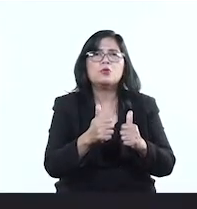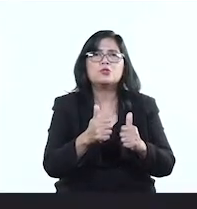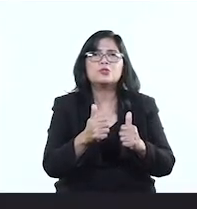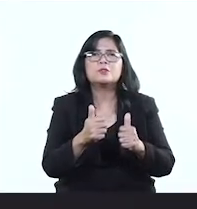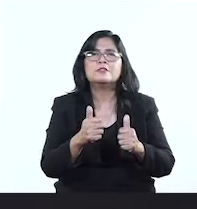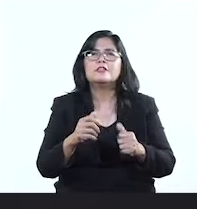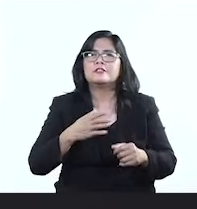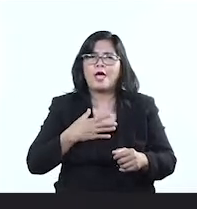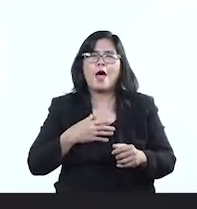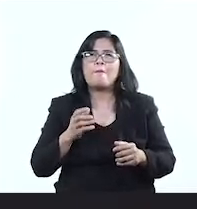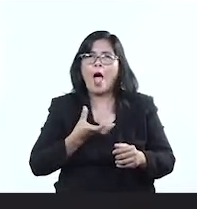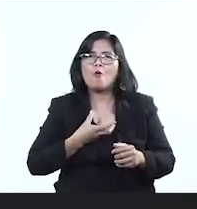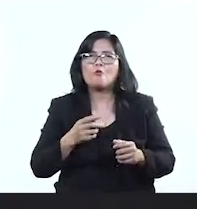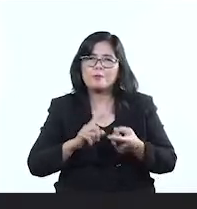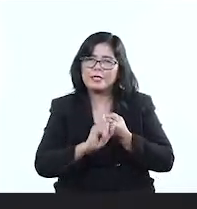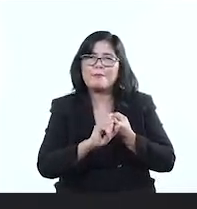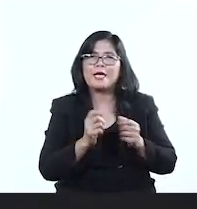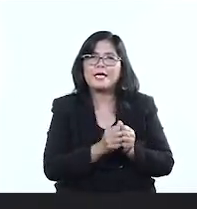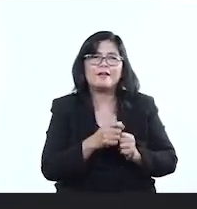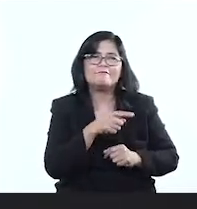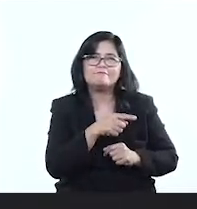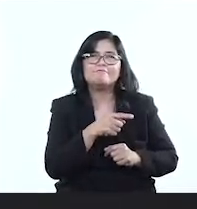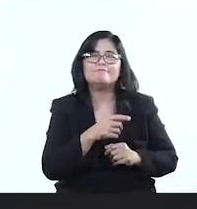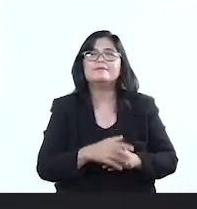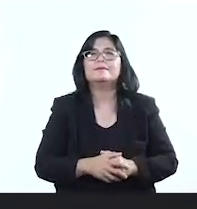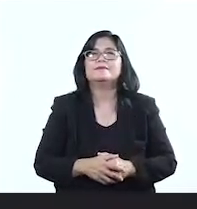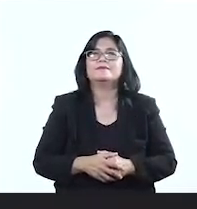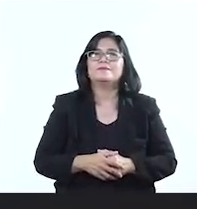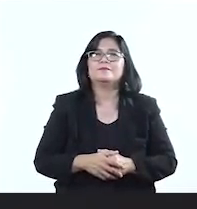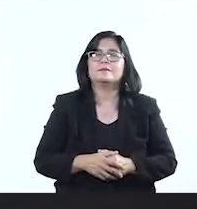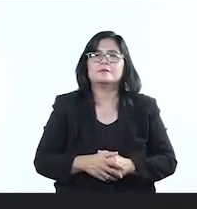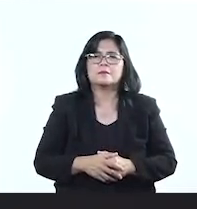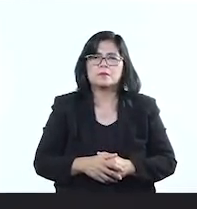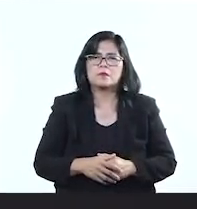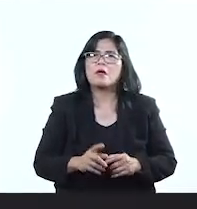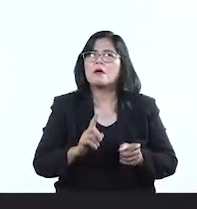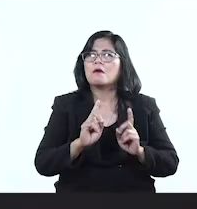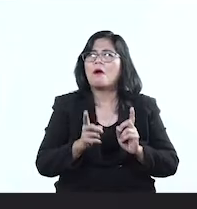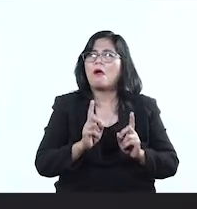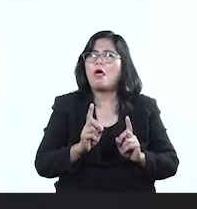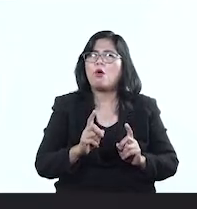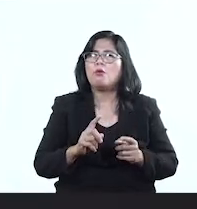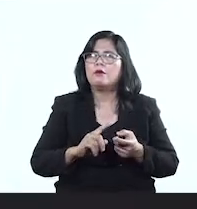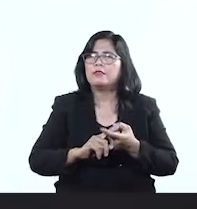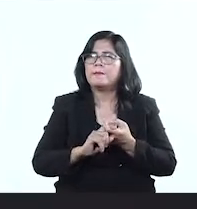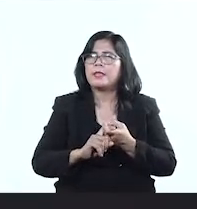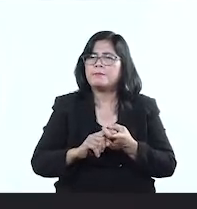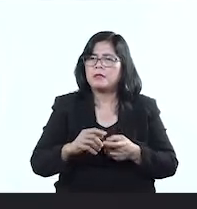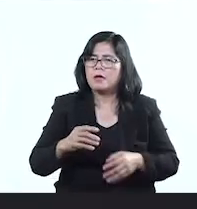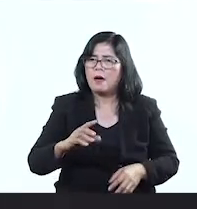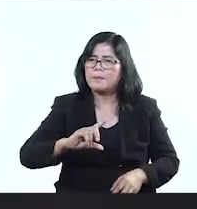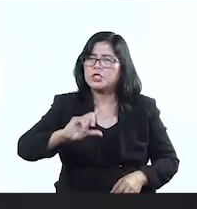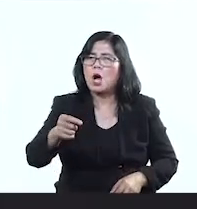untuk menilai Ayo kita gitu sih foto-foto menjauh dari dia berarti nggak bener nih orang Tapi sebaliknya